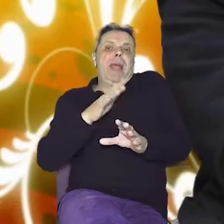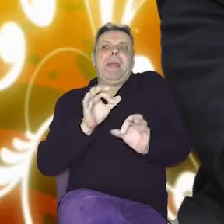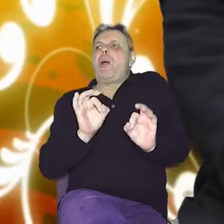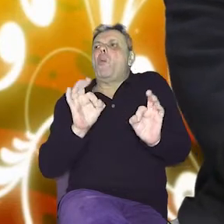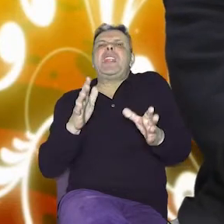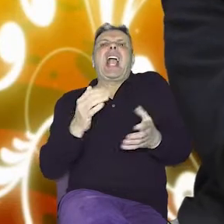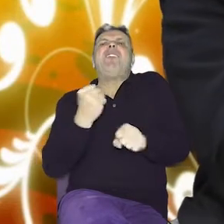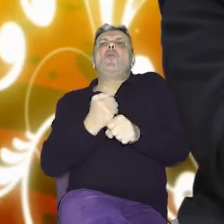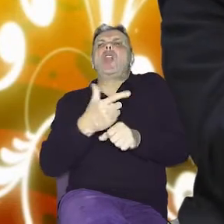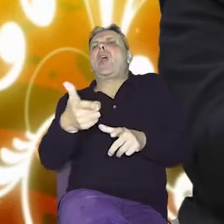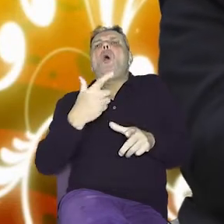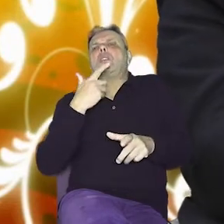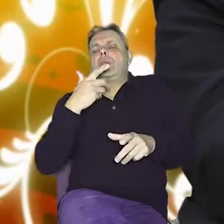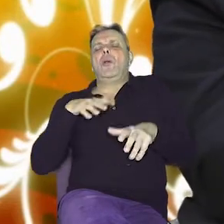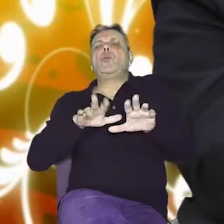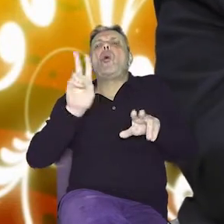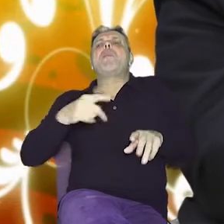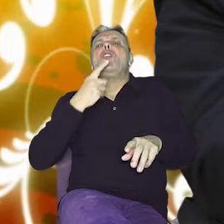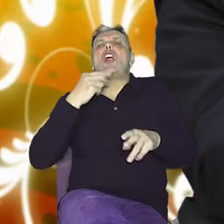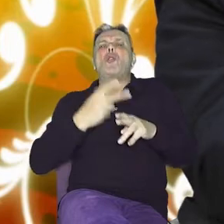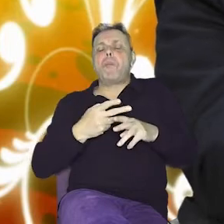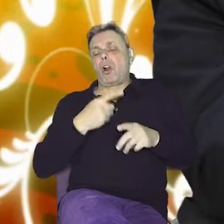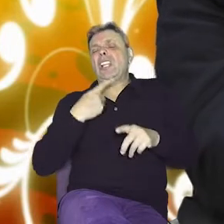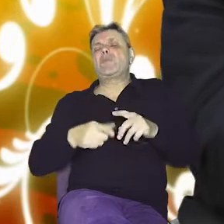mogu djelovati, jer je cirkulacija toliko slaba.